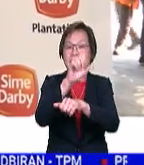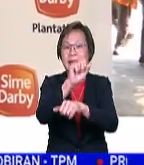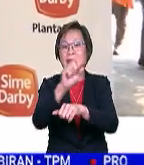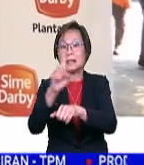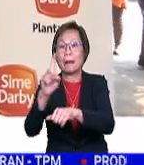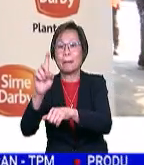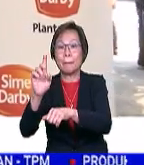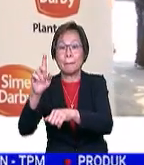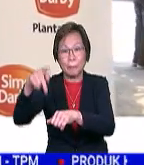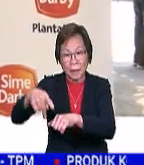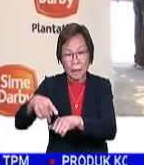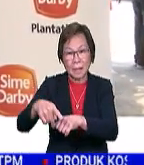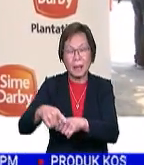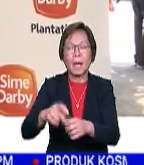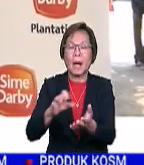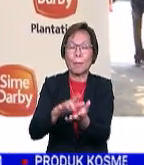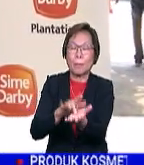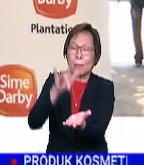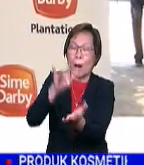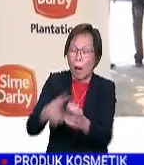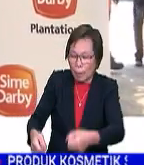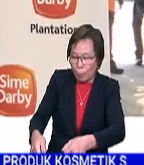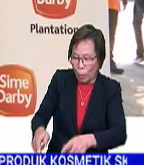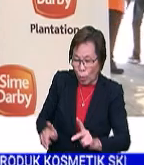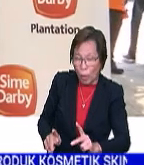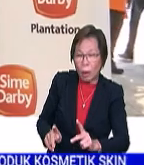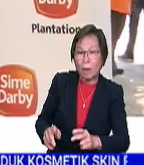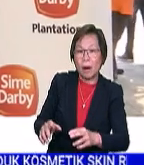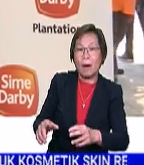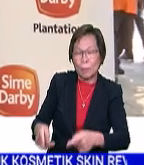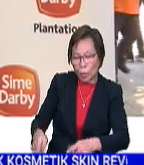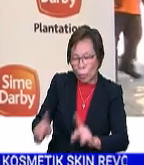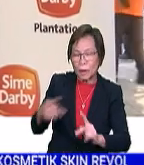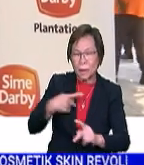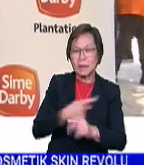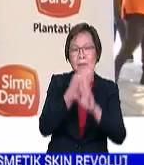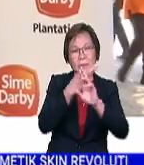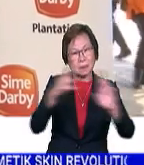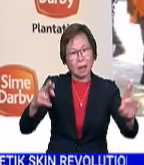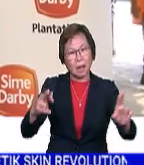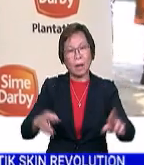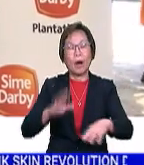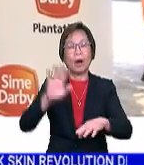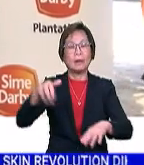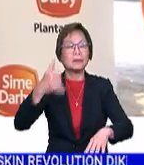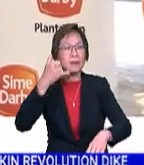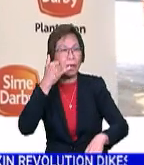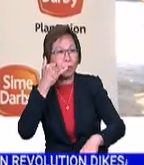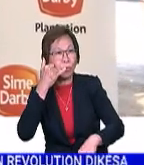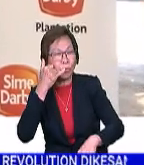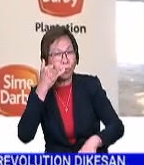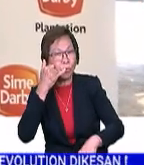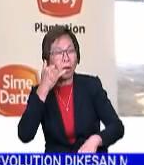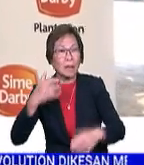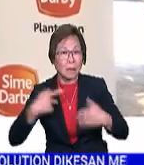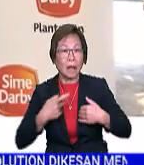ini, ambil kesempatan ini, ya, untuk kita ada sediakan hotline, ya, untuk